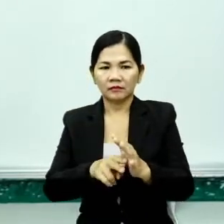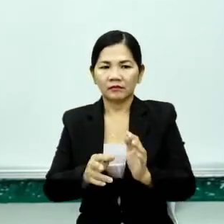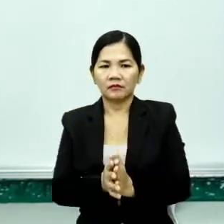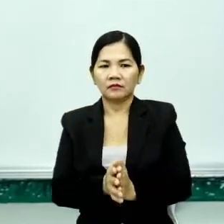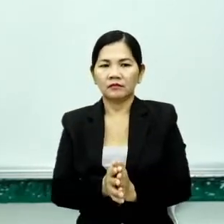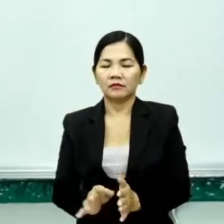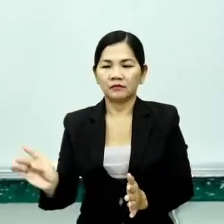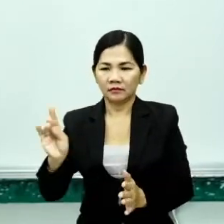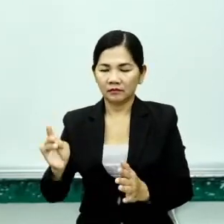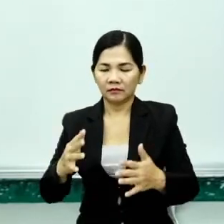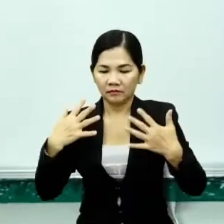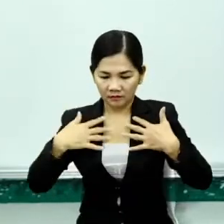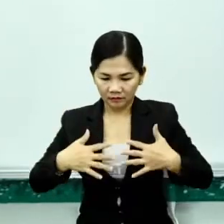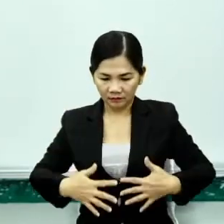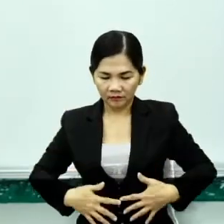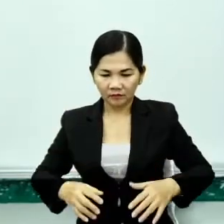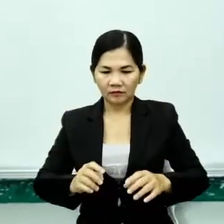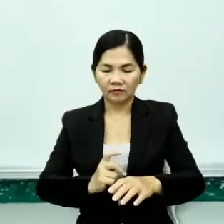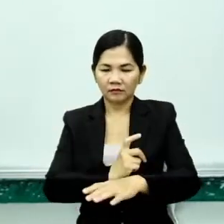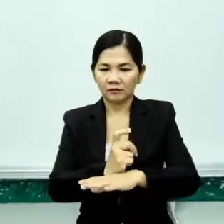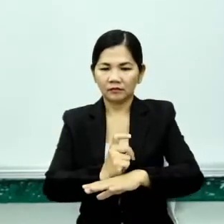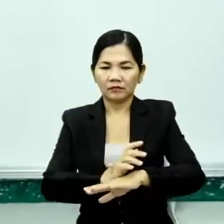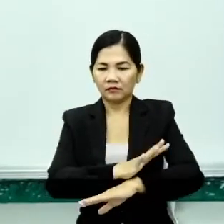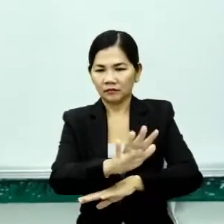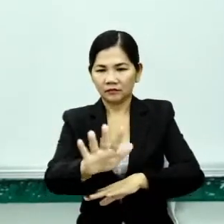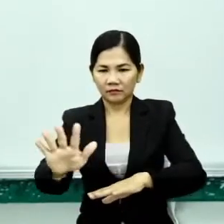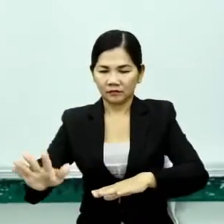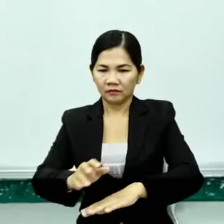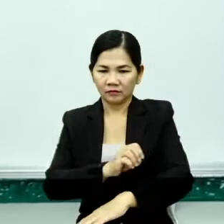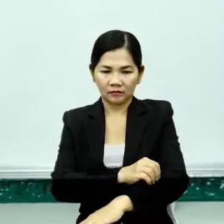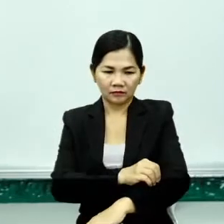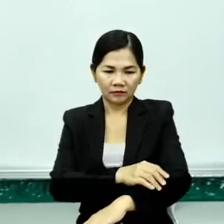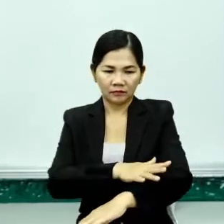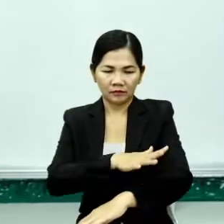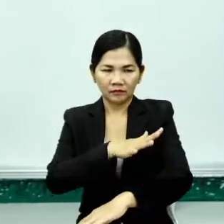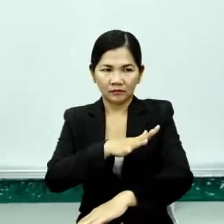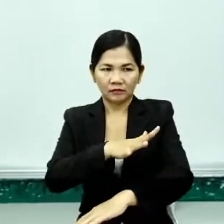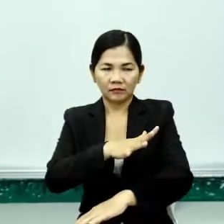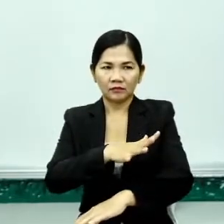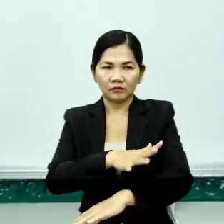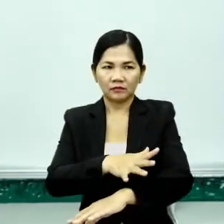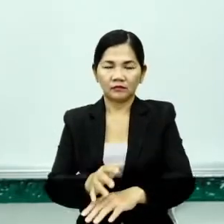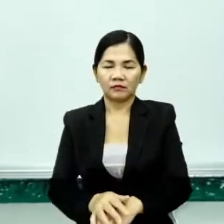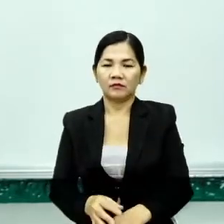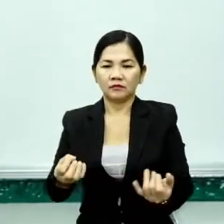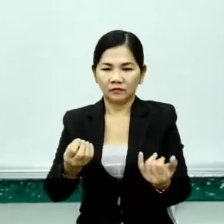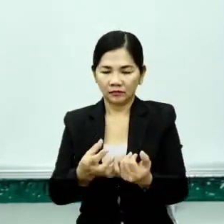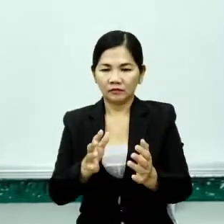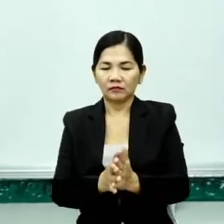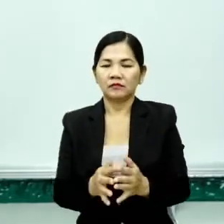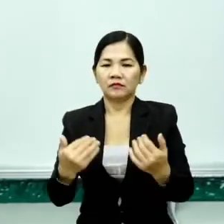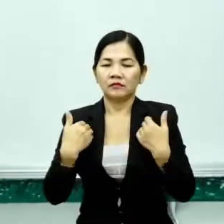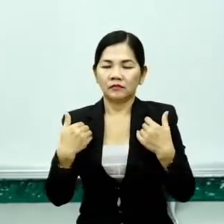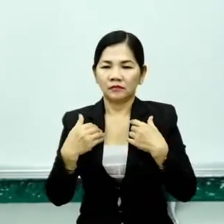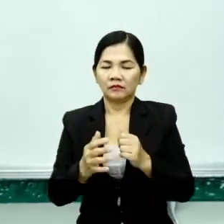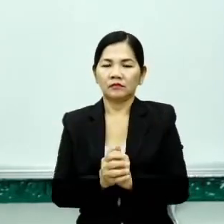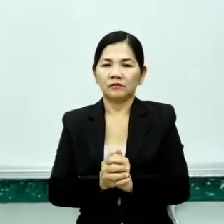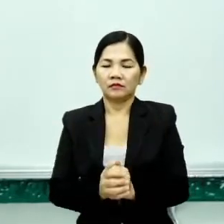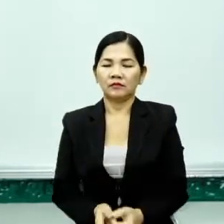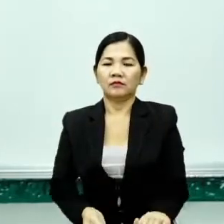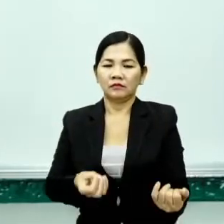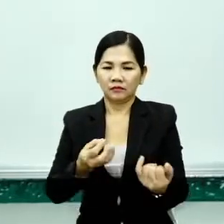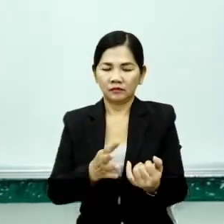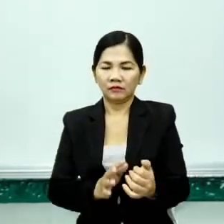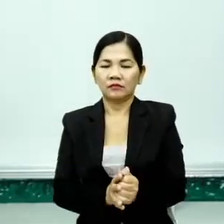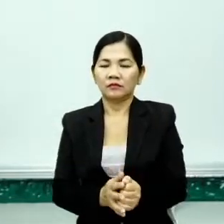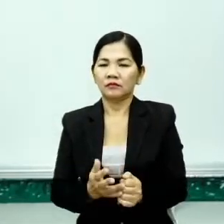chỉ sát đời miên khốn cha cướp đầm đập cha đời rùm là con á cha hai vía cha trên trăm con đói cha đói thực đỏ